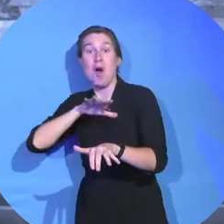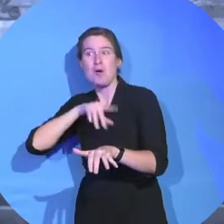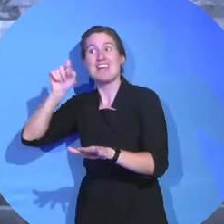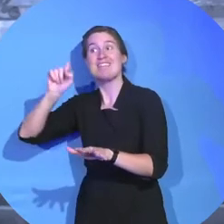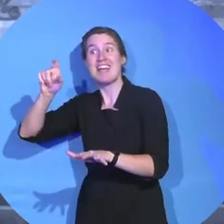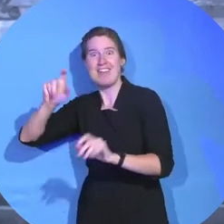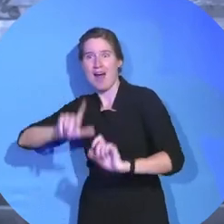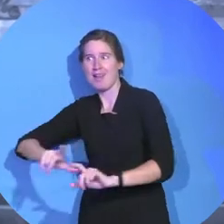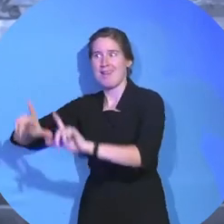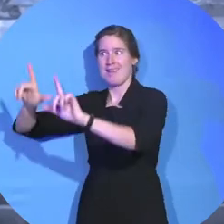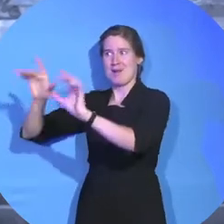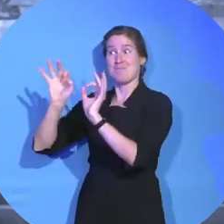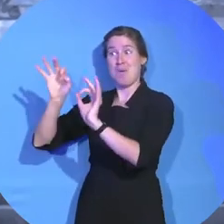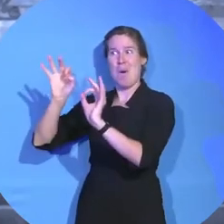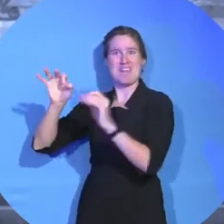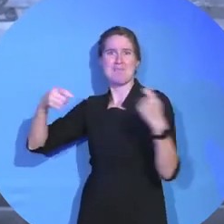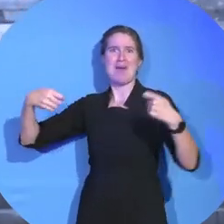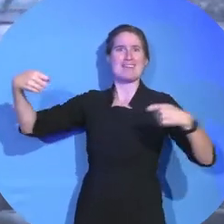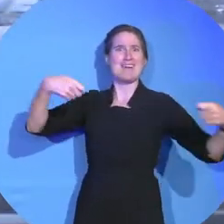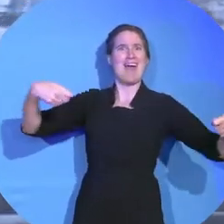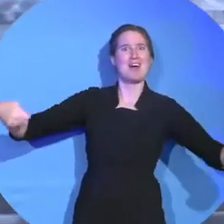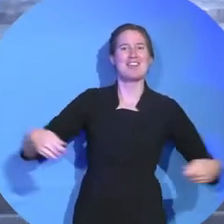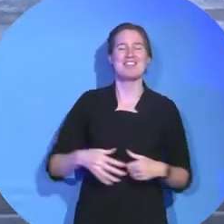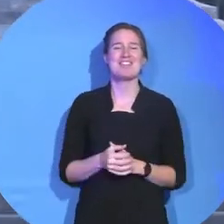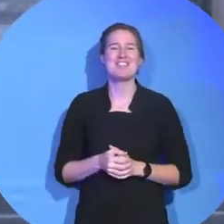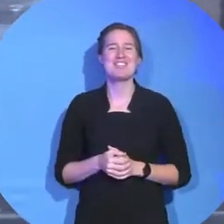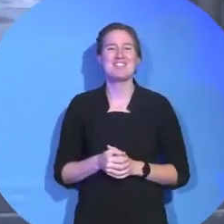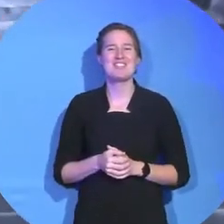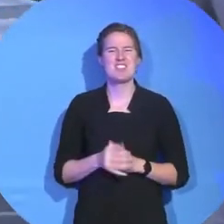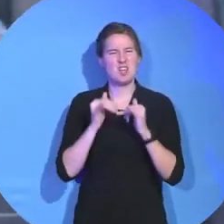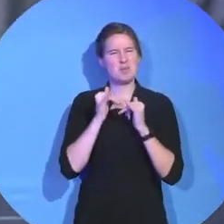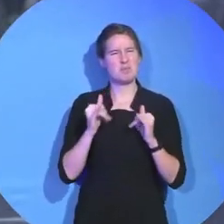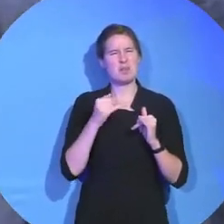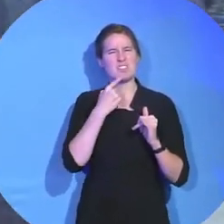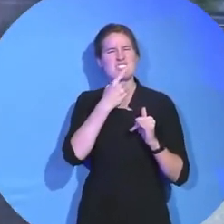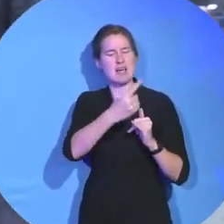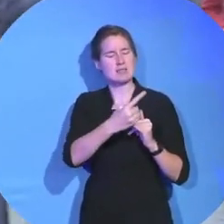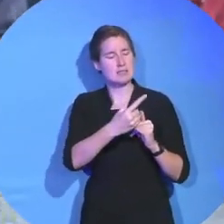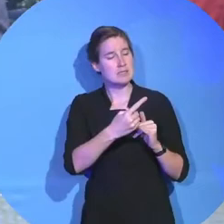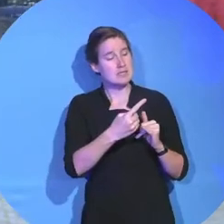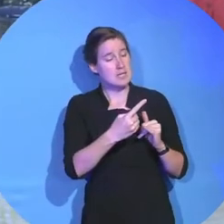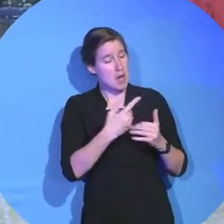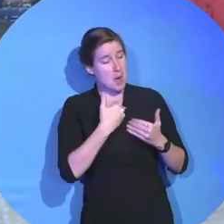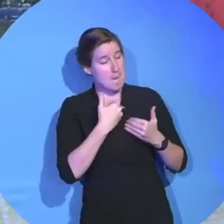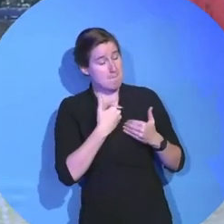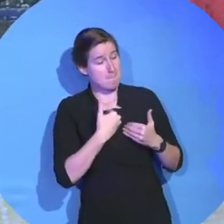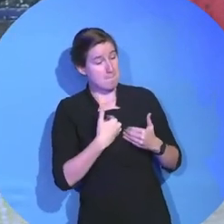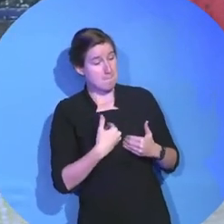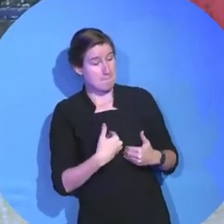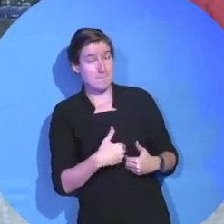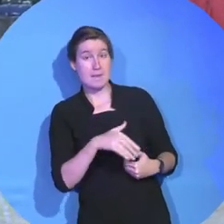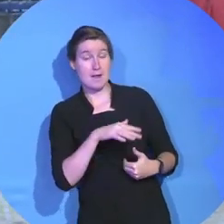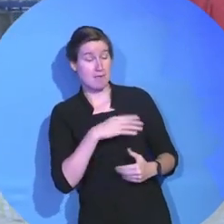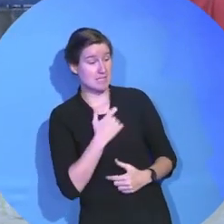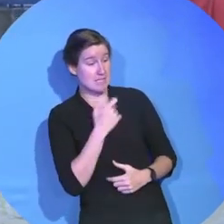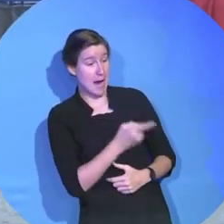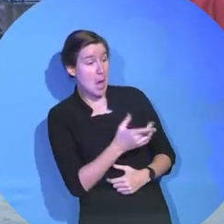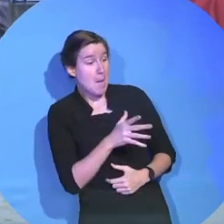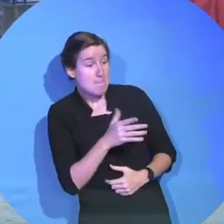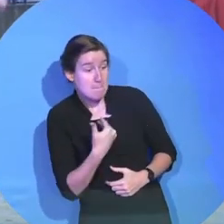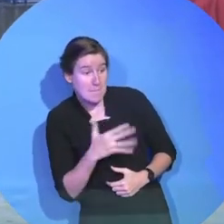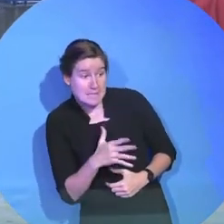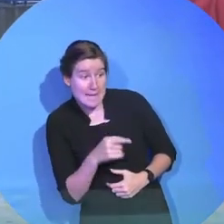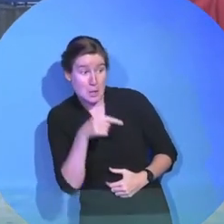aan hebben kunnen leveren. Ja, want meneer Van der Staaij, misschien is het bereik van deze digitale mars wel groter dan van de echte mars. Nou, dat zou best